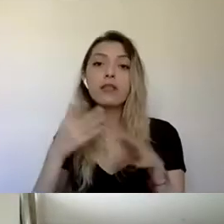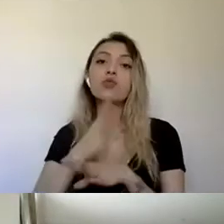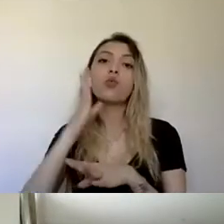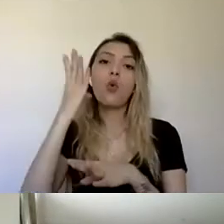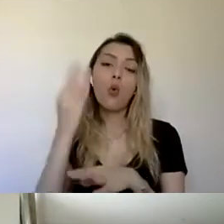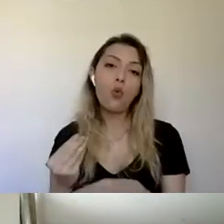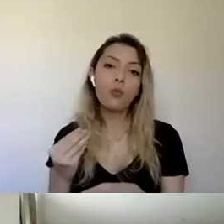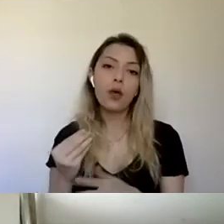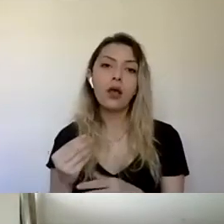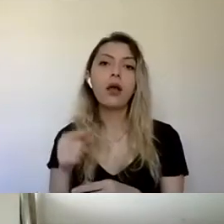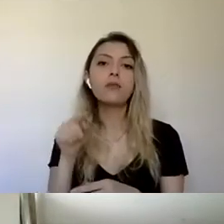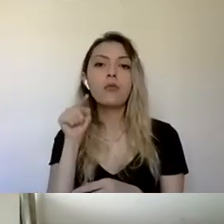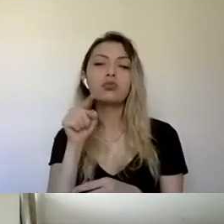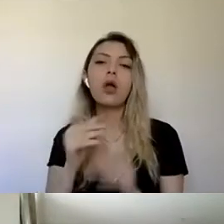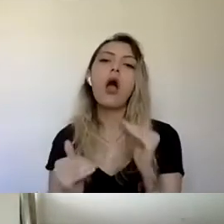durumunuz artacak.